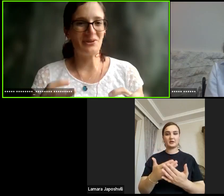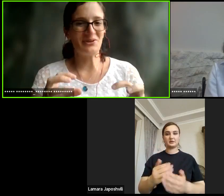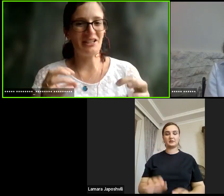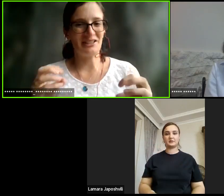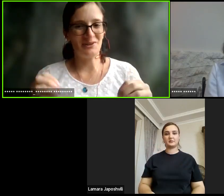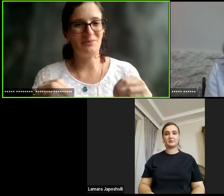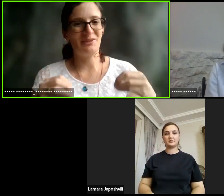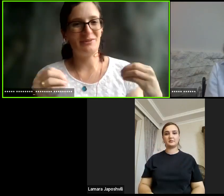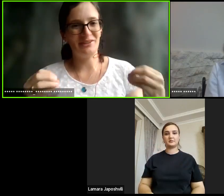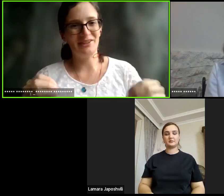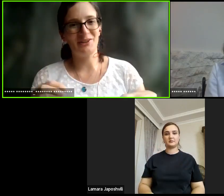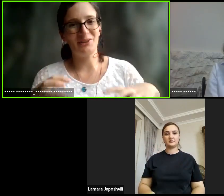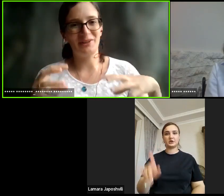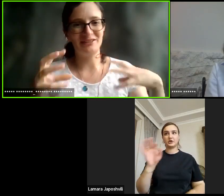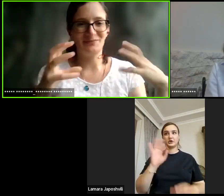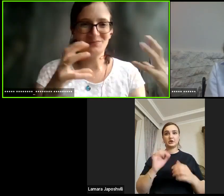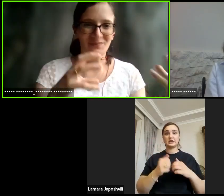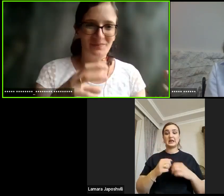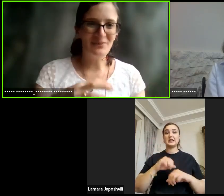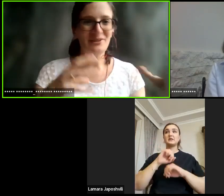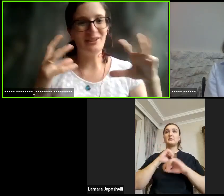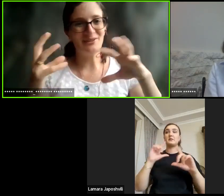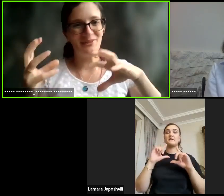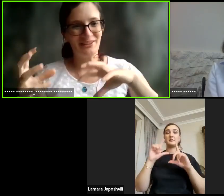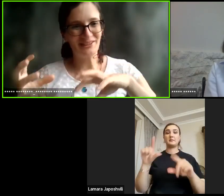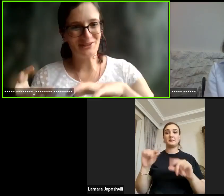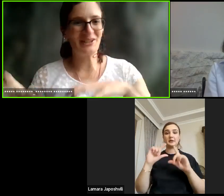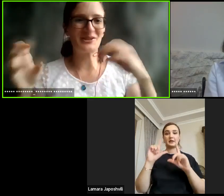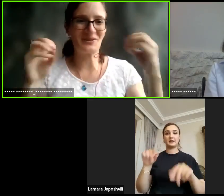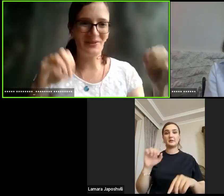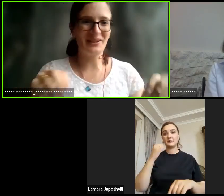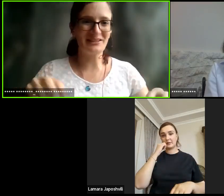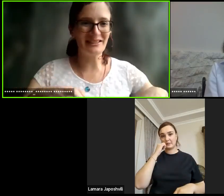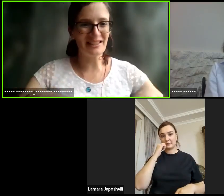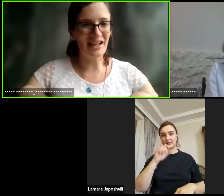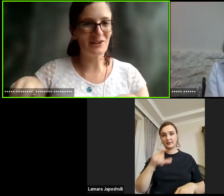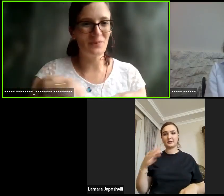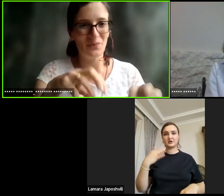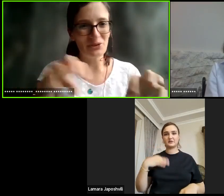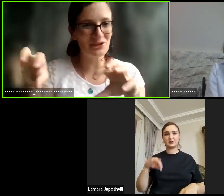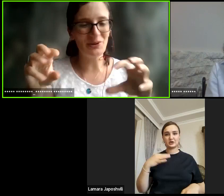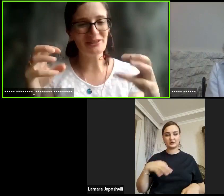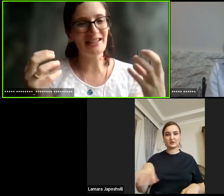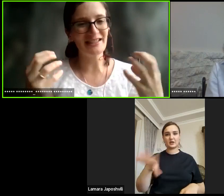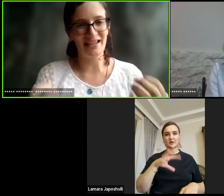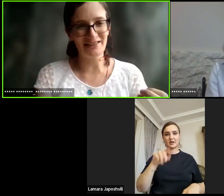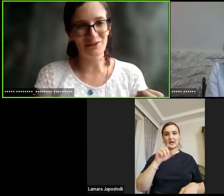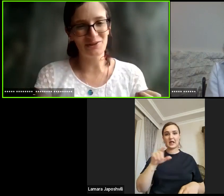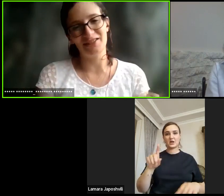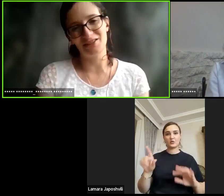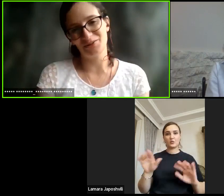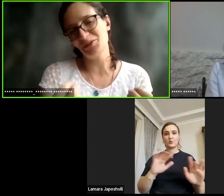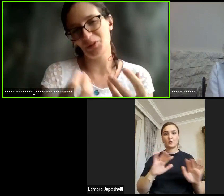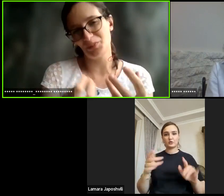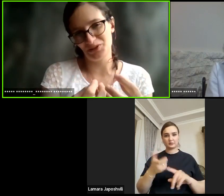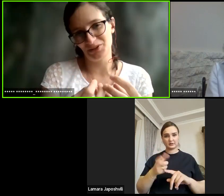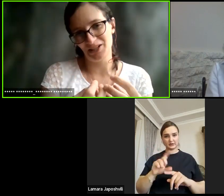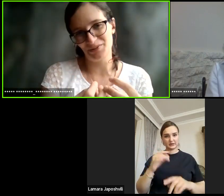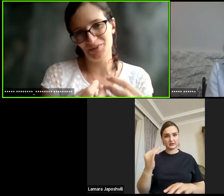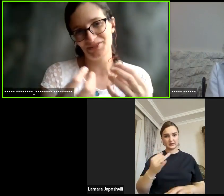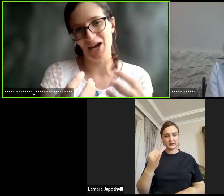ხშირი ამ დროს რომ დასასვენებლად მიდიან ხოლმე ეს ბებიები, შვილიშვილები რაღაც და ეს ხალხი რომ მოძრაო, ძალიან საინტერესო